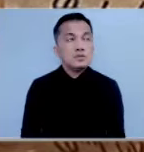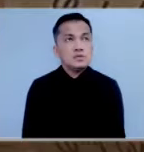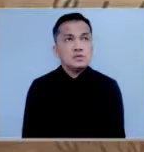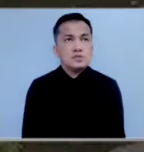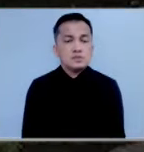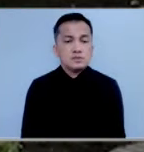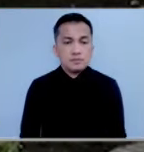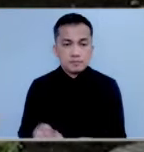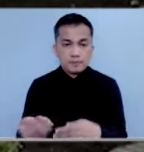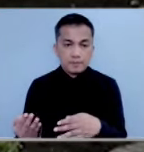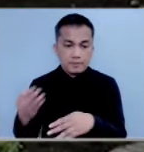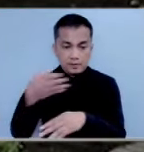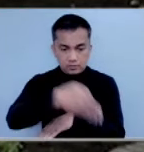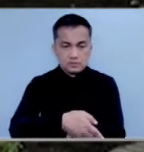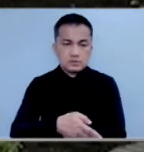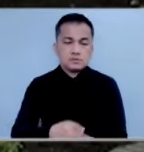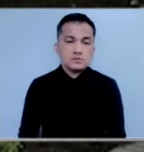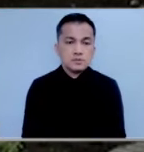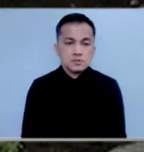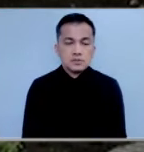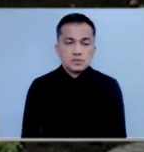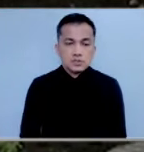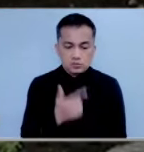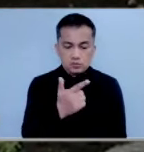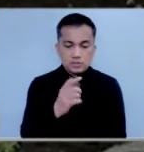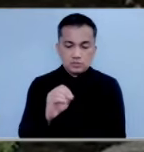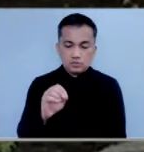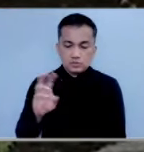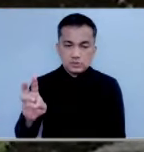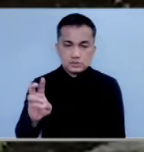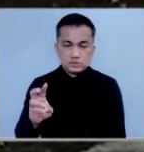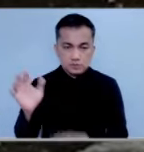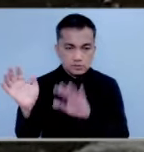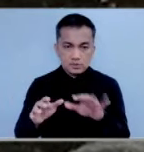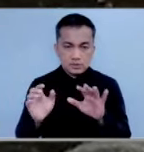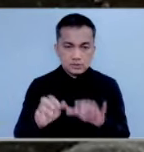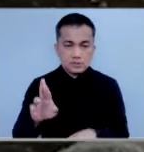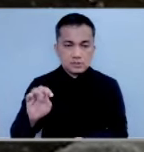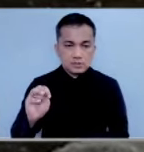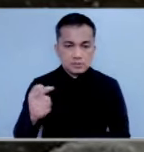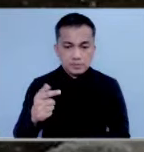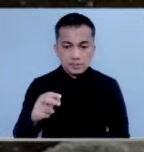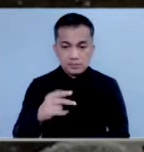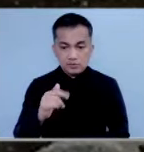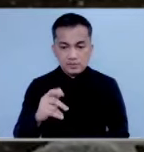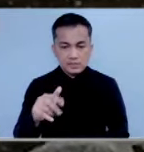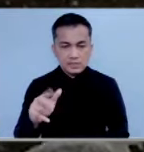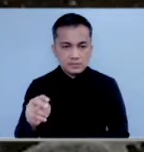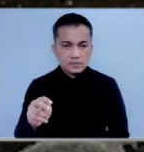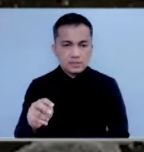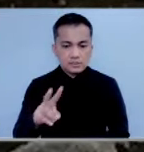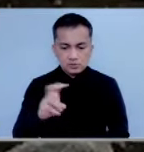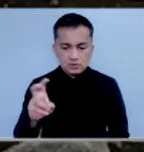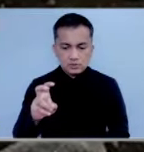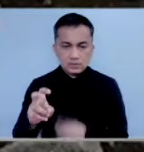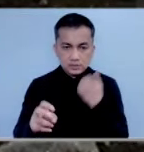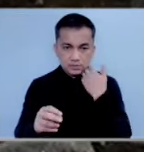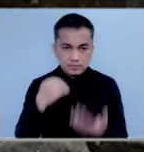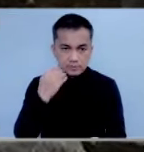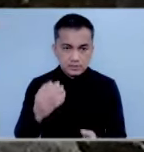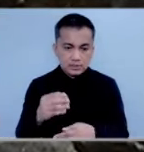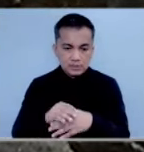pagtawid nila. 2006, nang hagupitin ng Bagyong Reming ang Ginobatan kung saan higit 200 ang nasawi sa mudslide.